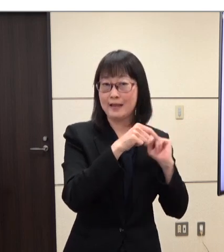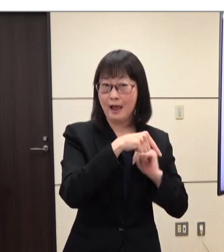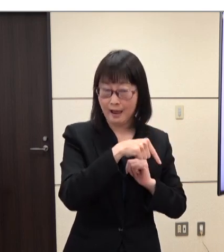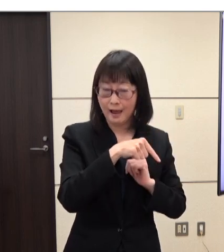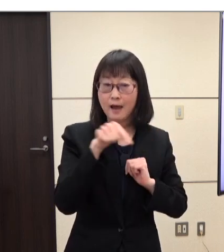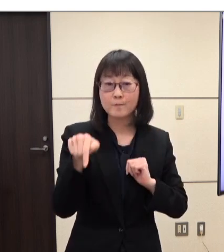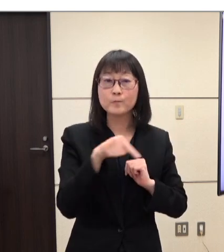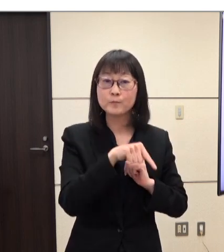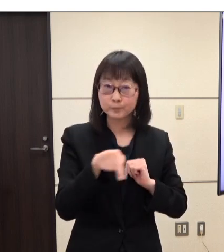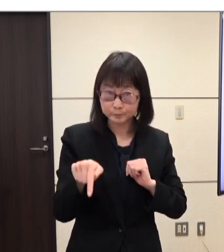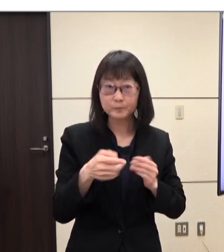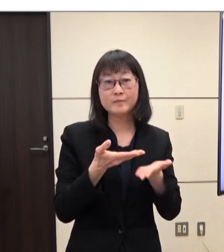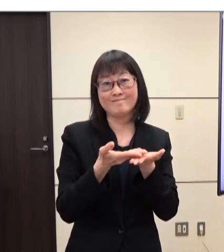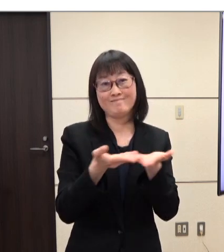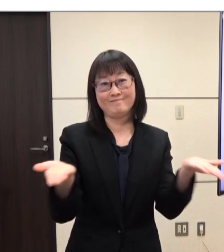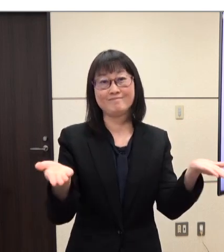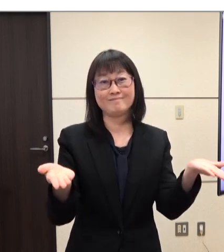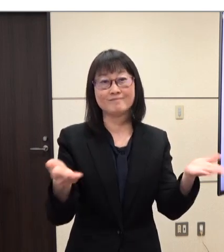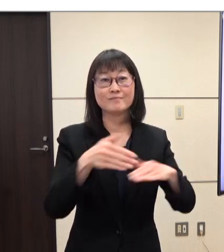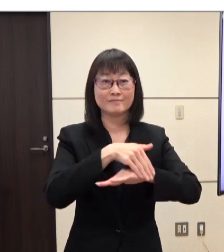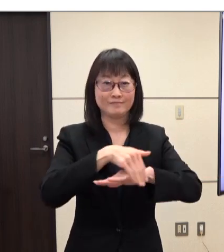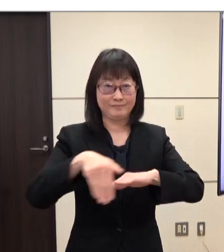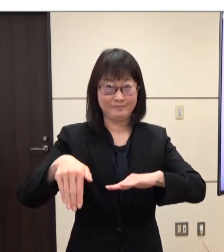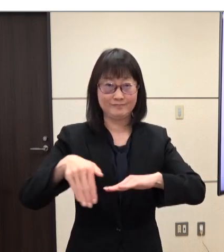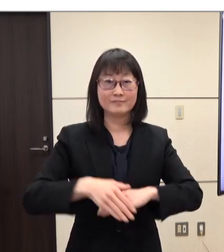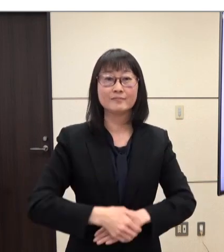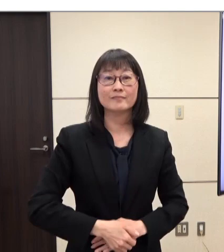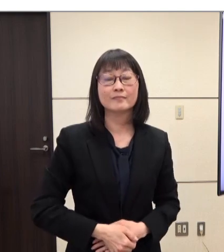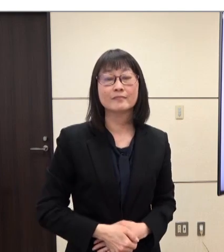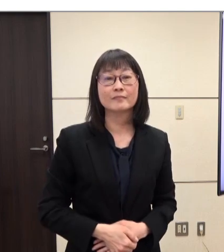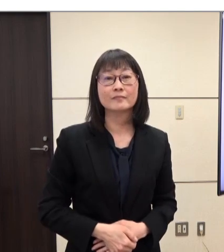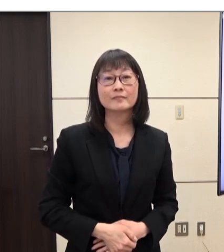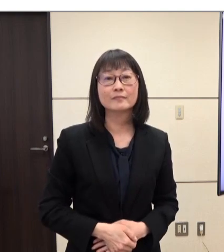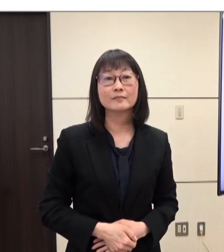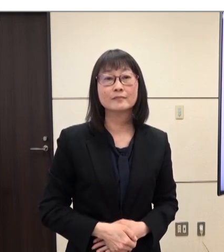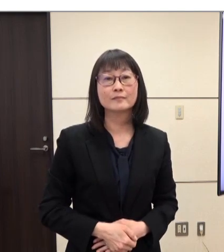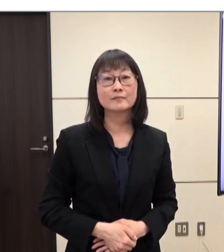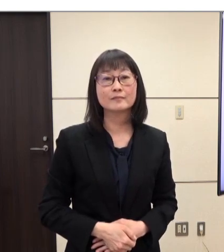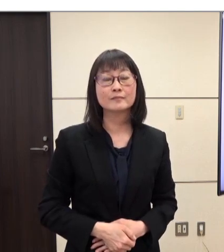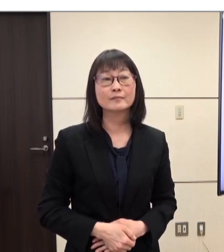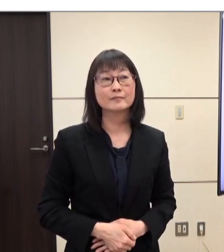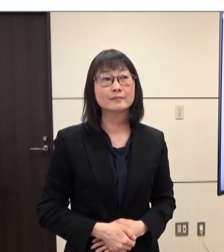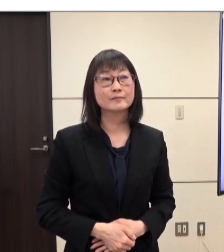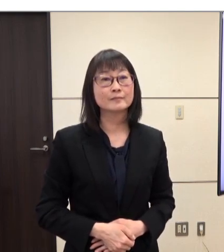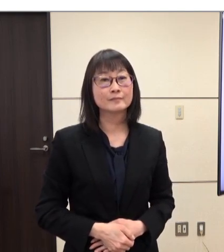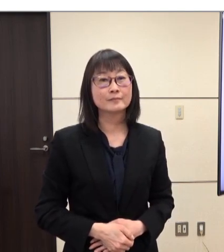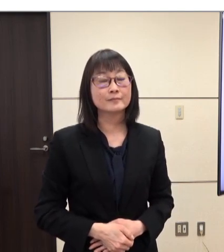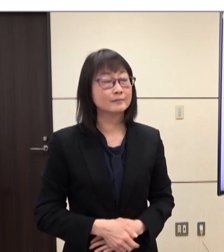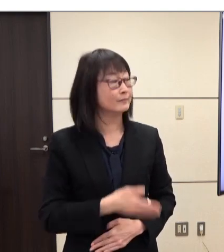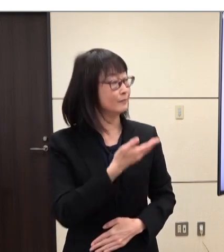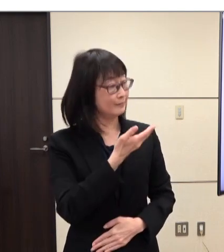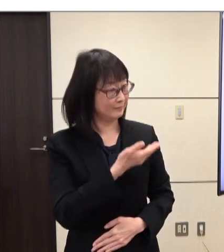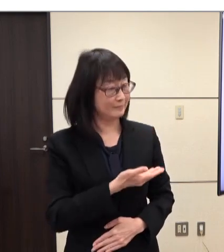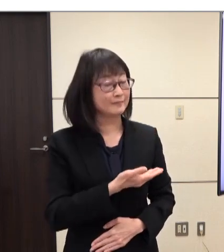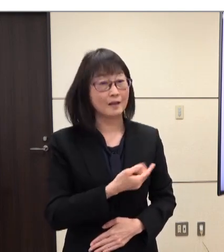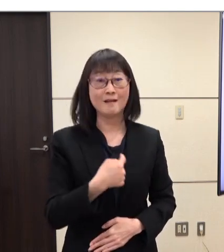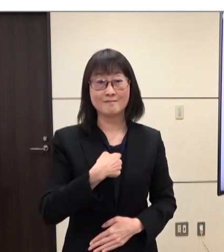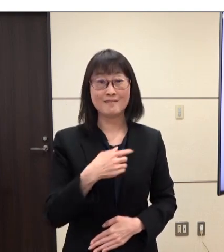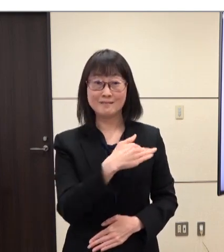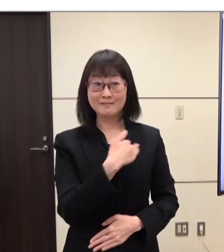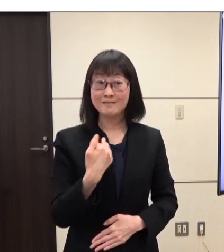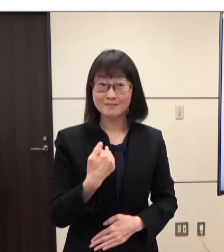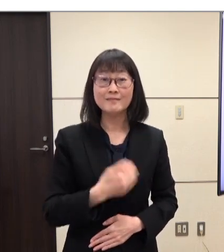売り出しされることになります。でこちらの画面はこんな感じでありまして、まあ我々はもうす